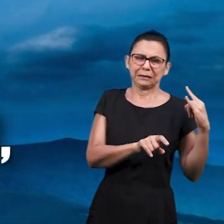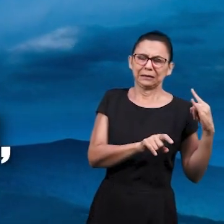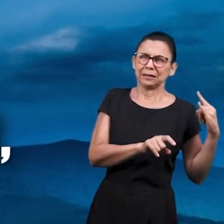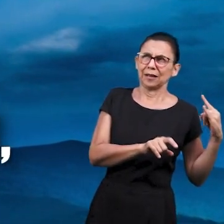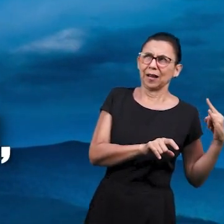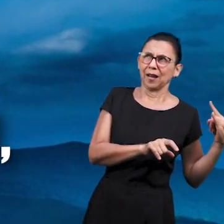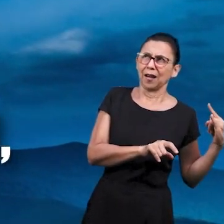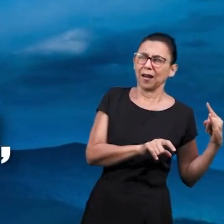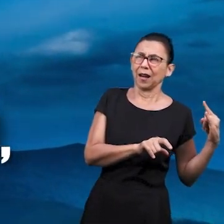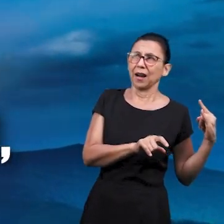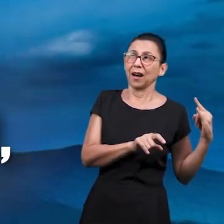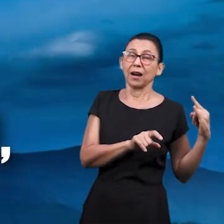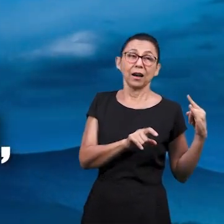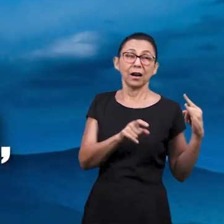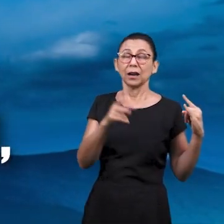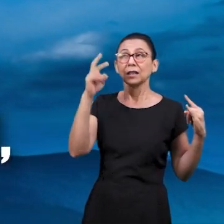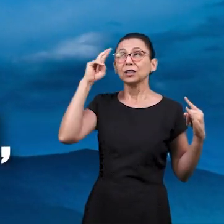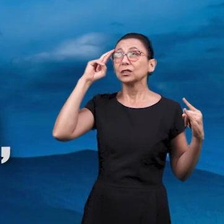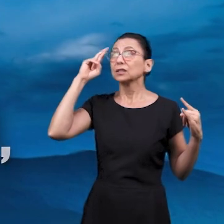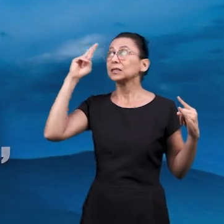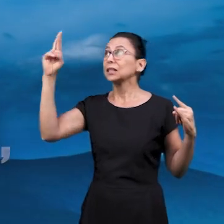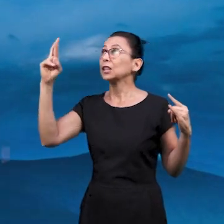Искусителя,